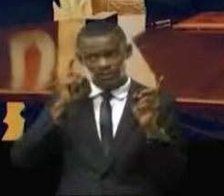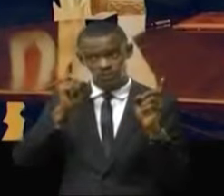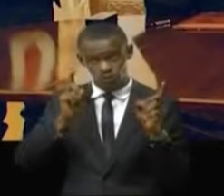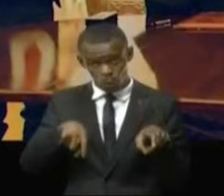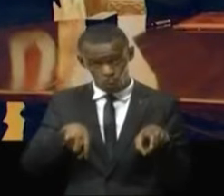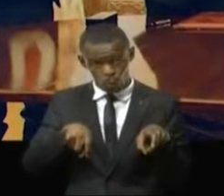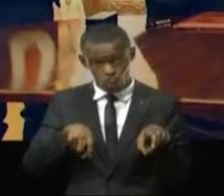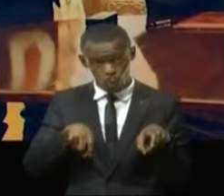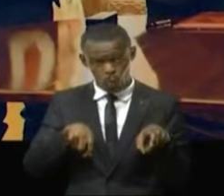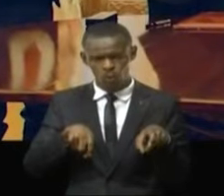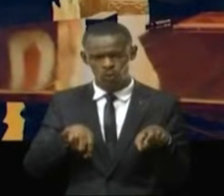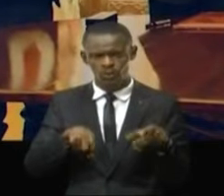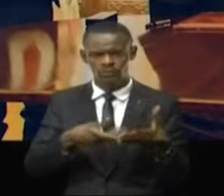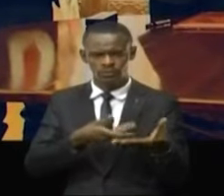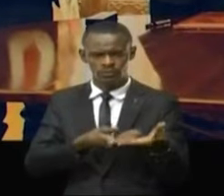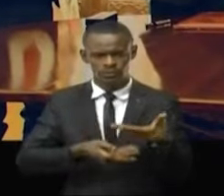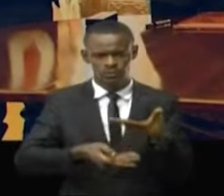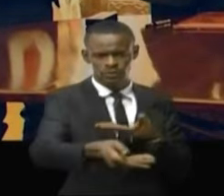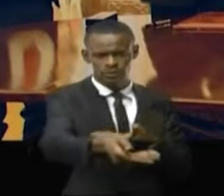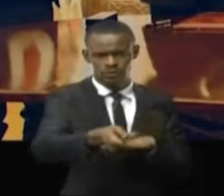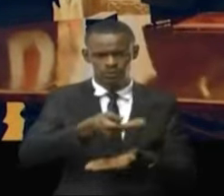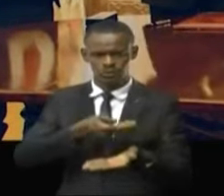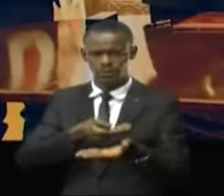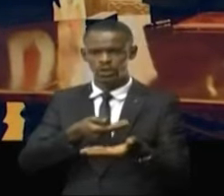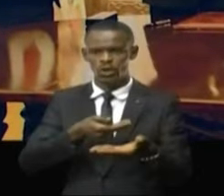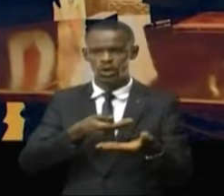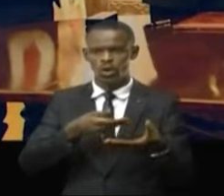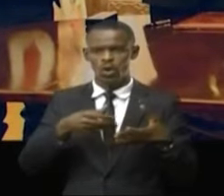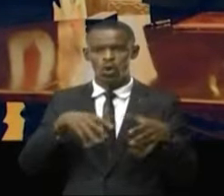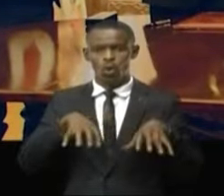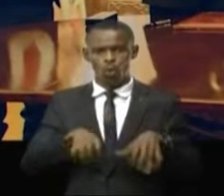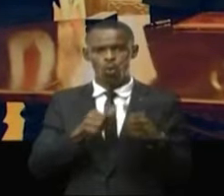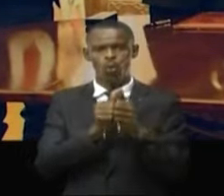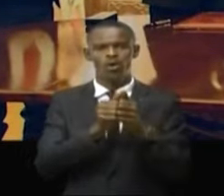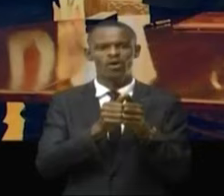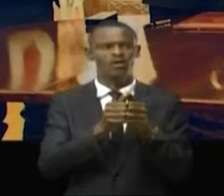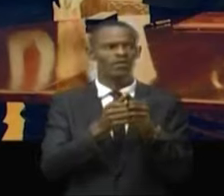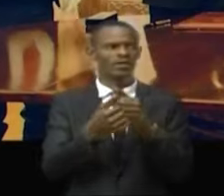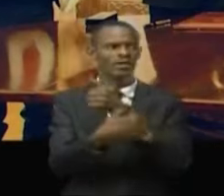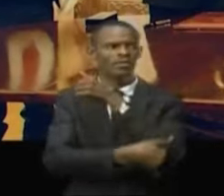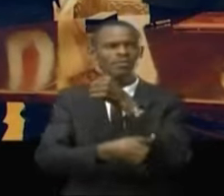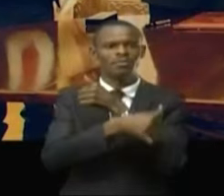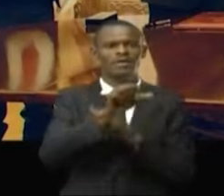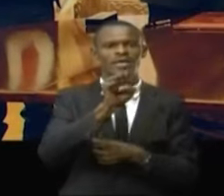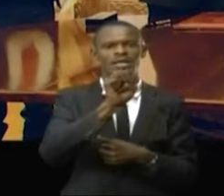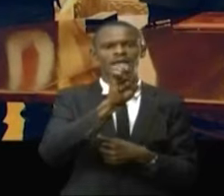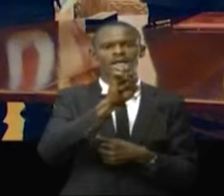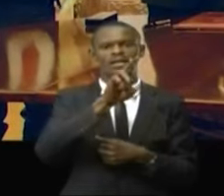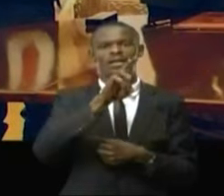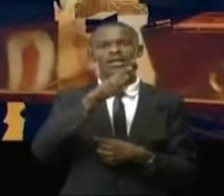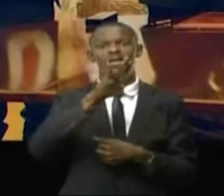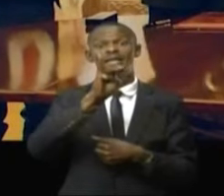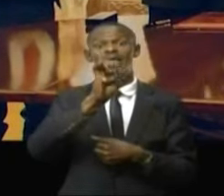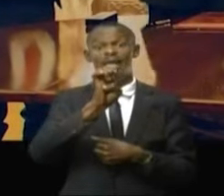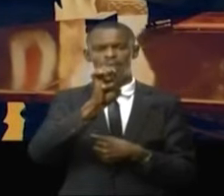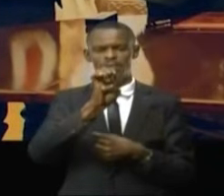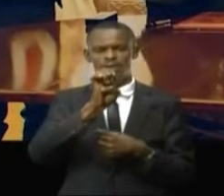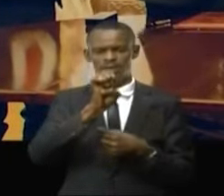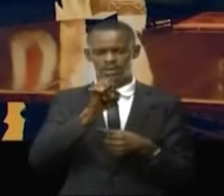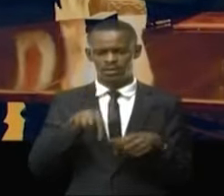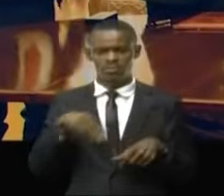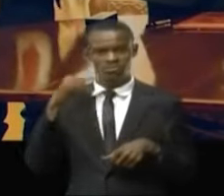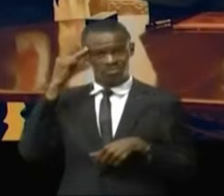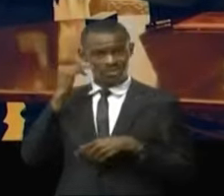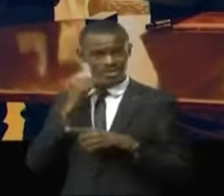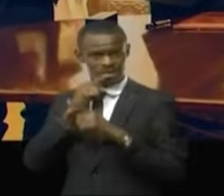du Congo et la République de Serbie. Au nom du vice-premier ministre, ministre de la Défense nationale et des anciens